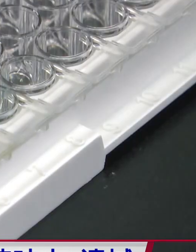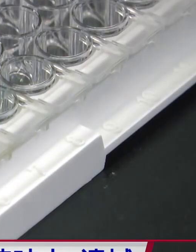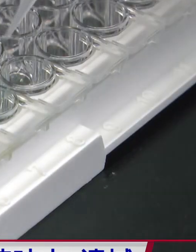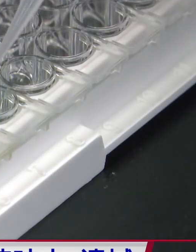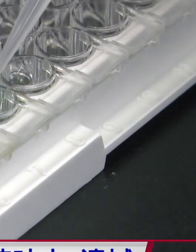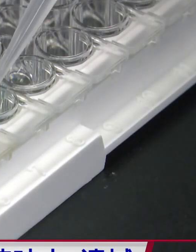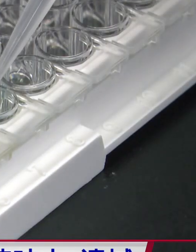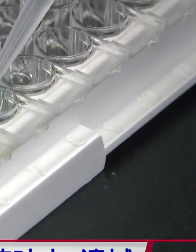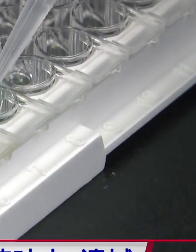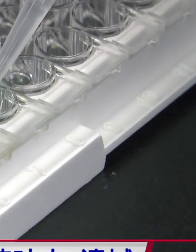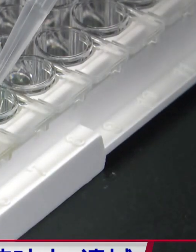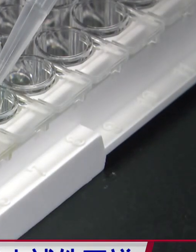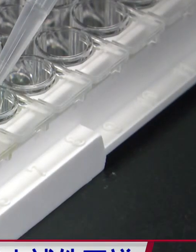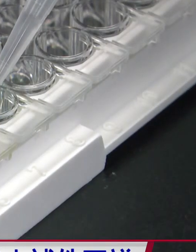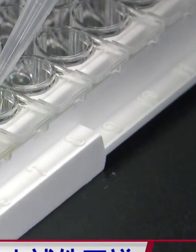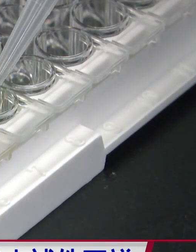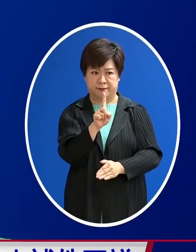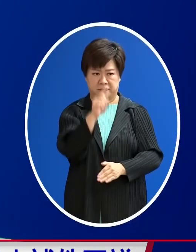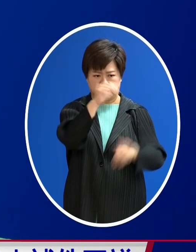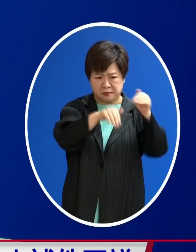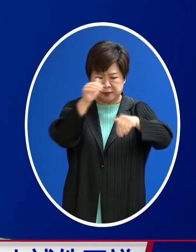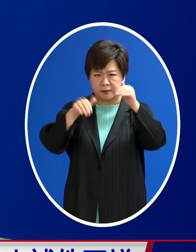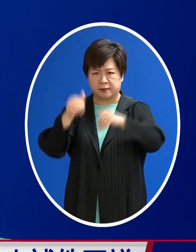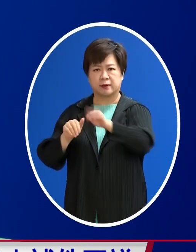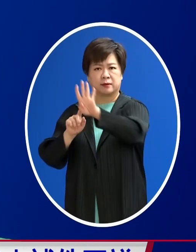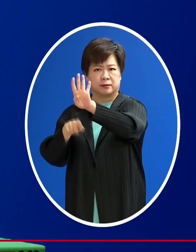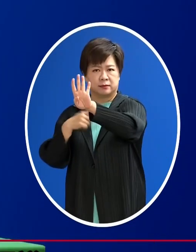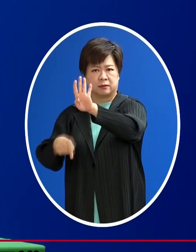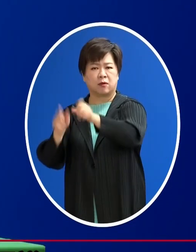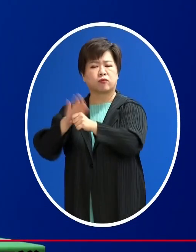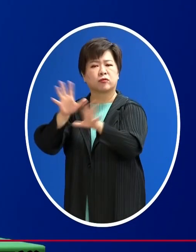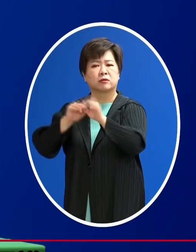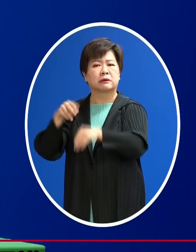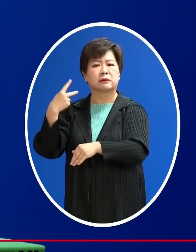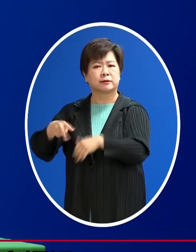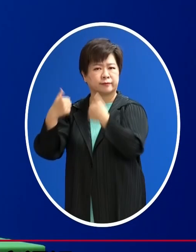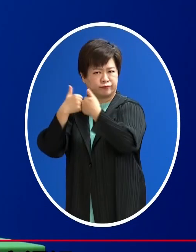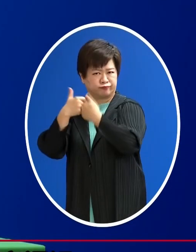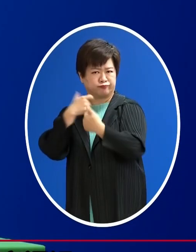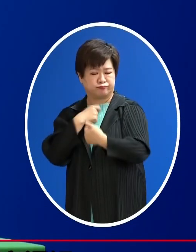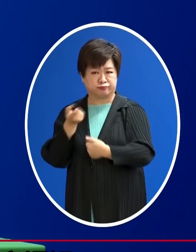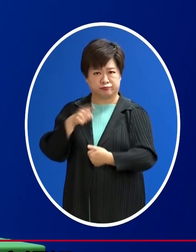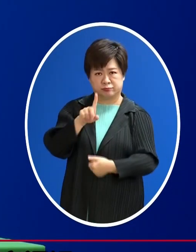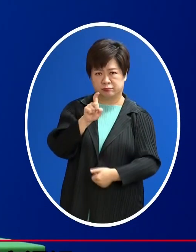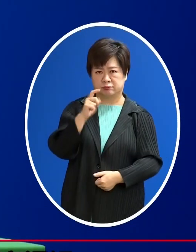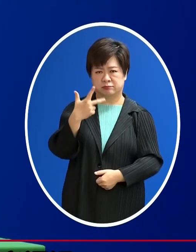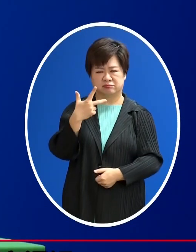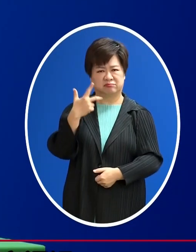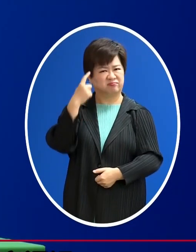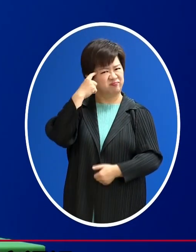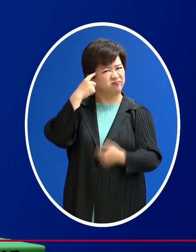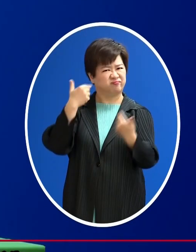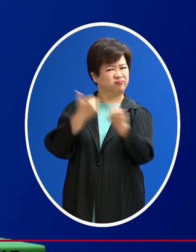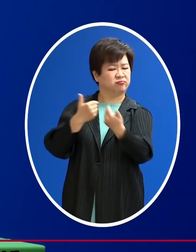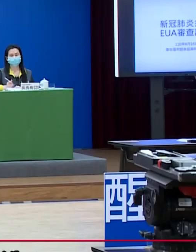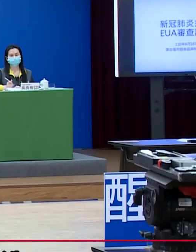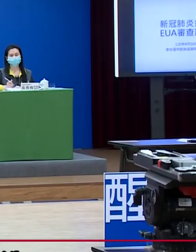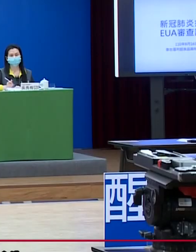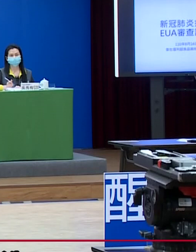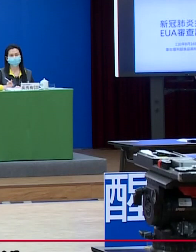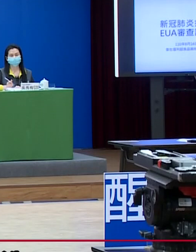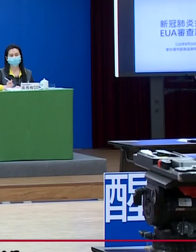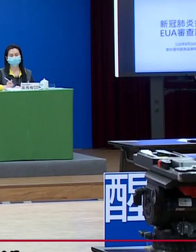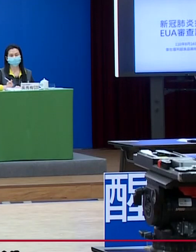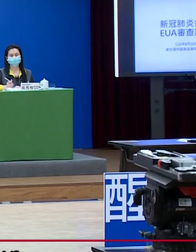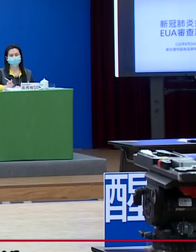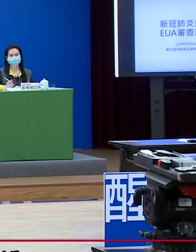请案，最后投票结果不予核准。 四人是不见在意。有十七人是不同意通过，所以不